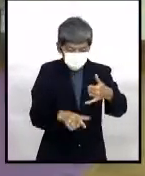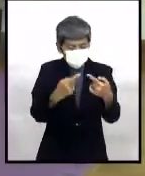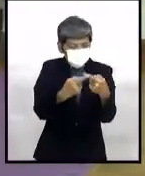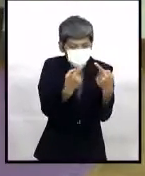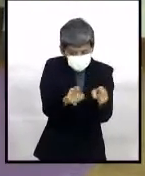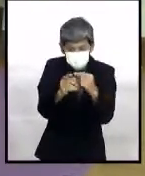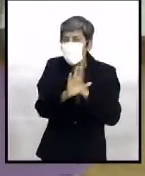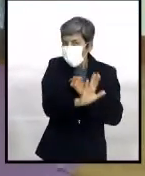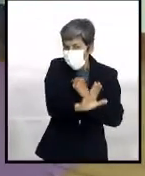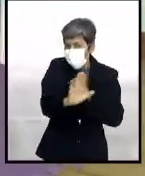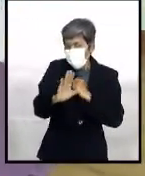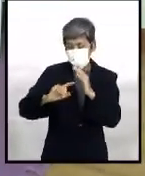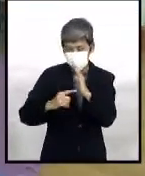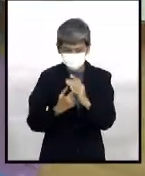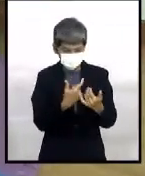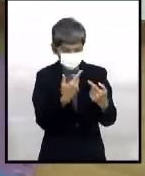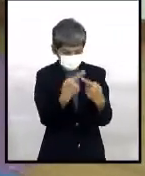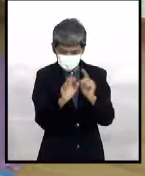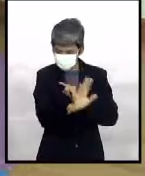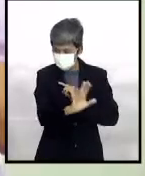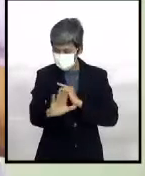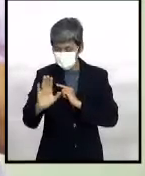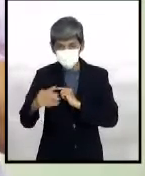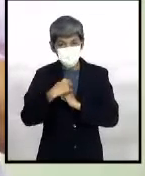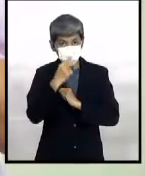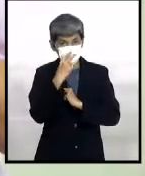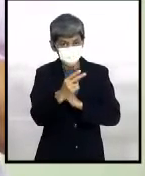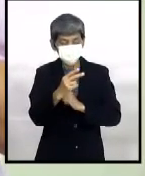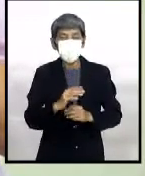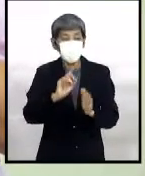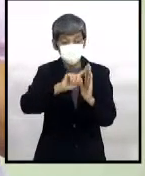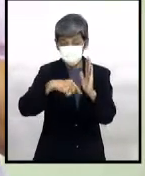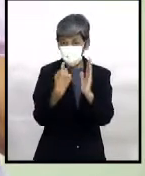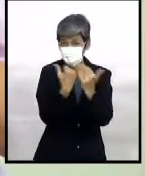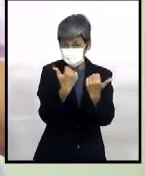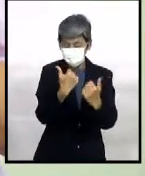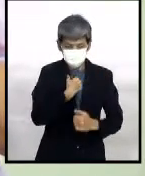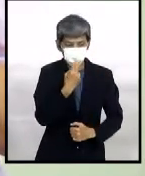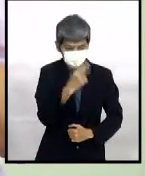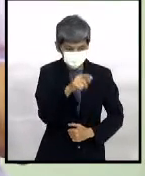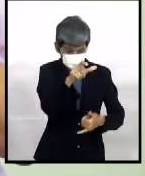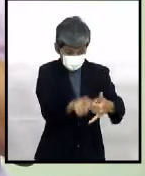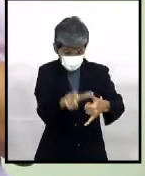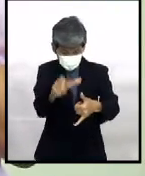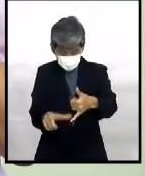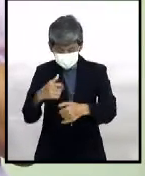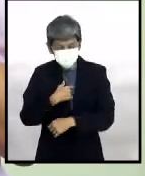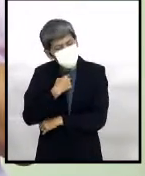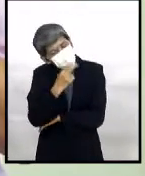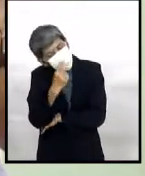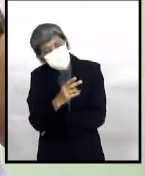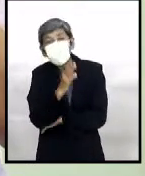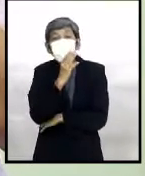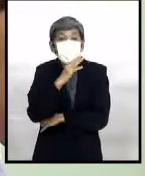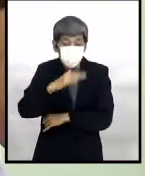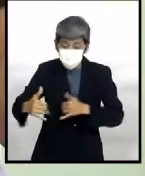ว่าใครก็ต่างเพราะฉะนั้นเนี่ยเราจะเริ่มต้นจากความต่างของเขาโดยชั่วโมงแรกๆที่ผมจะเจอน้องเนี่ยผมมักจะไม่คิดส